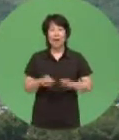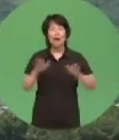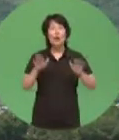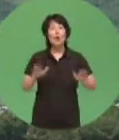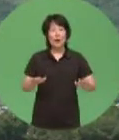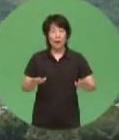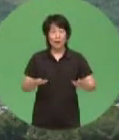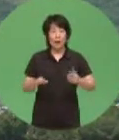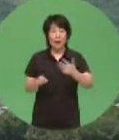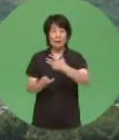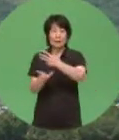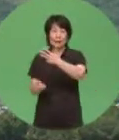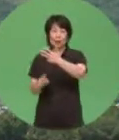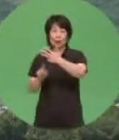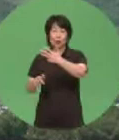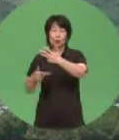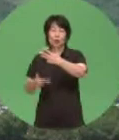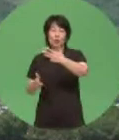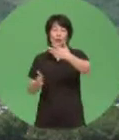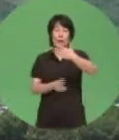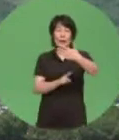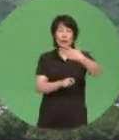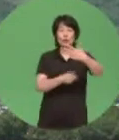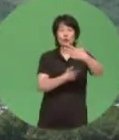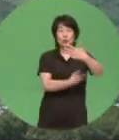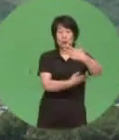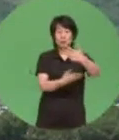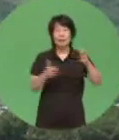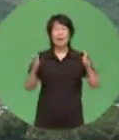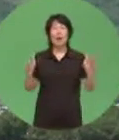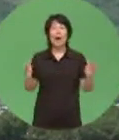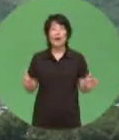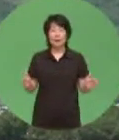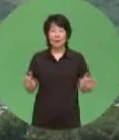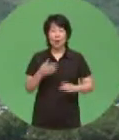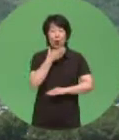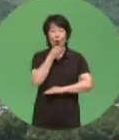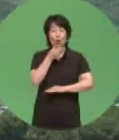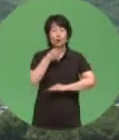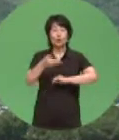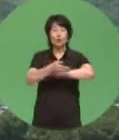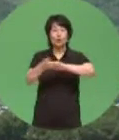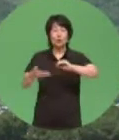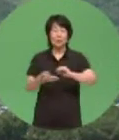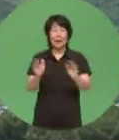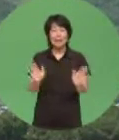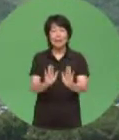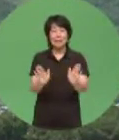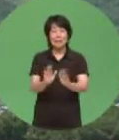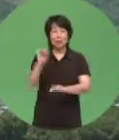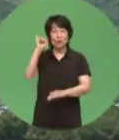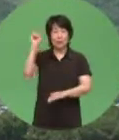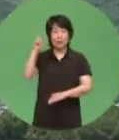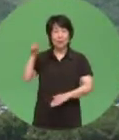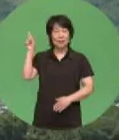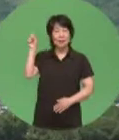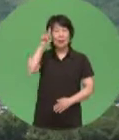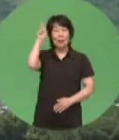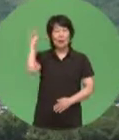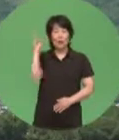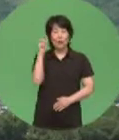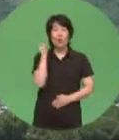回は8月16日から19日まで行われた福島キッズ in 生駒の様子を紹介します